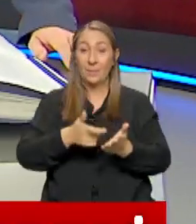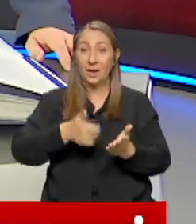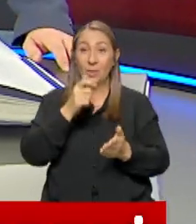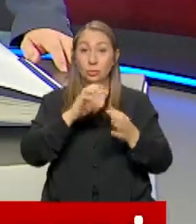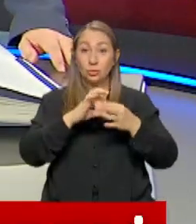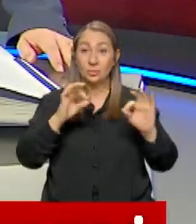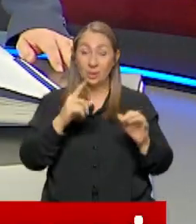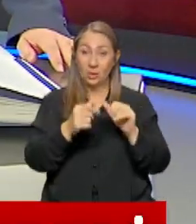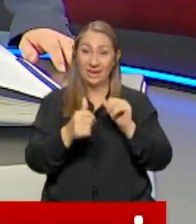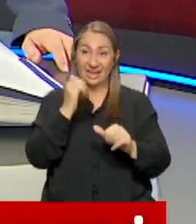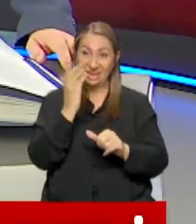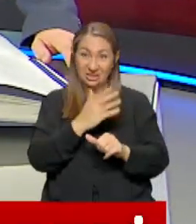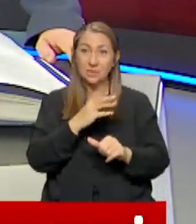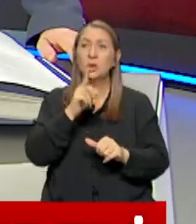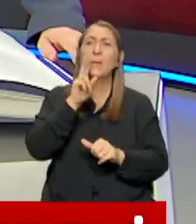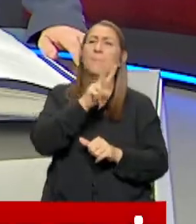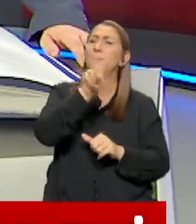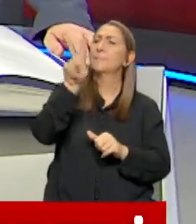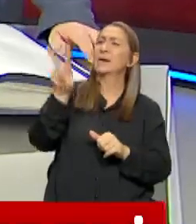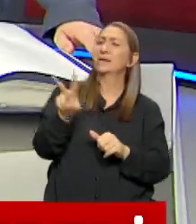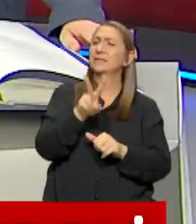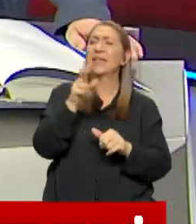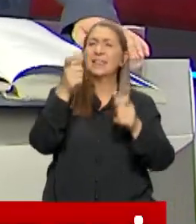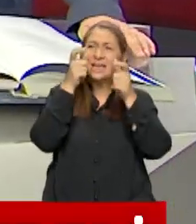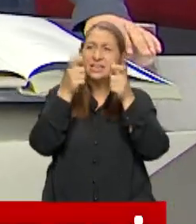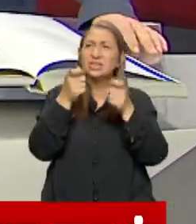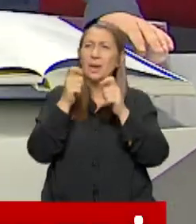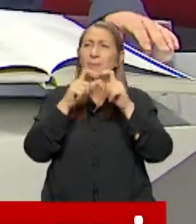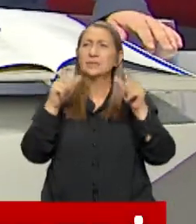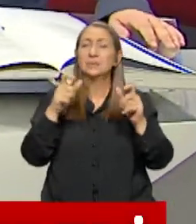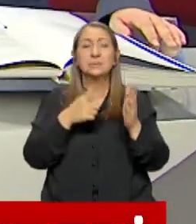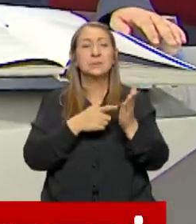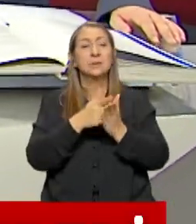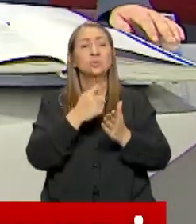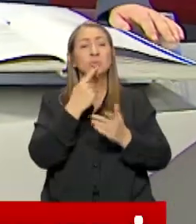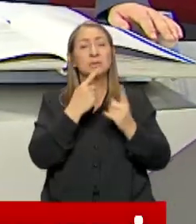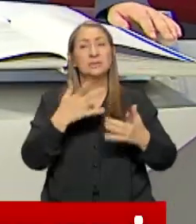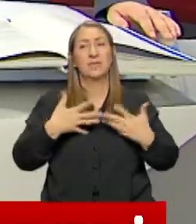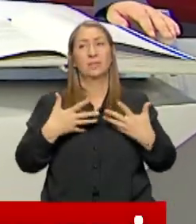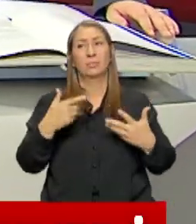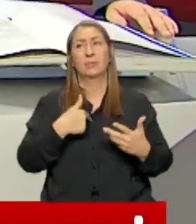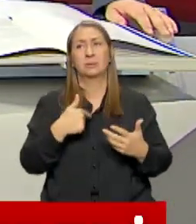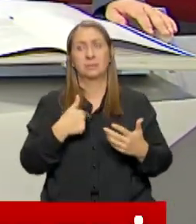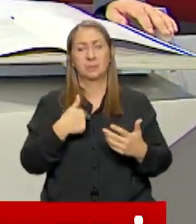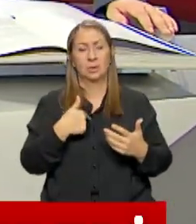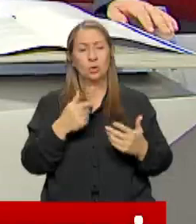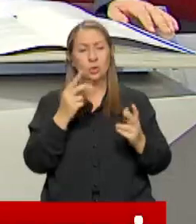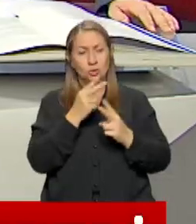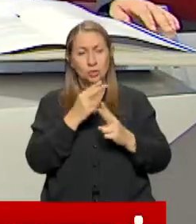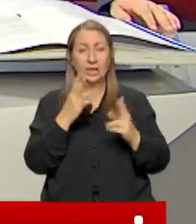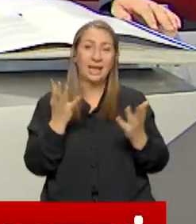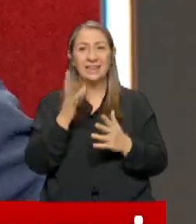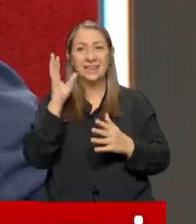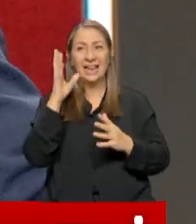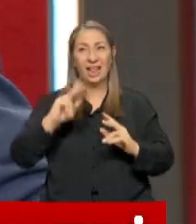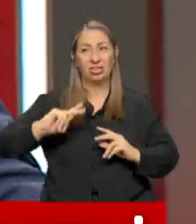O sözleri oraya da geri dönüş yapacağım şöyle bir baktığında dikkatini çeken manşetten bakanının sözlerine sevindim ben ya gülüşlükten En azından